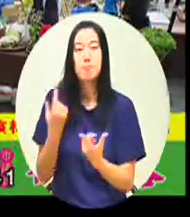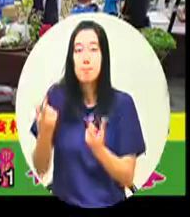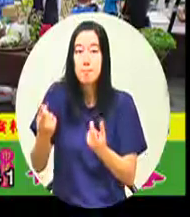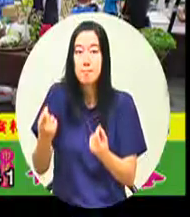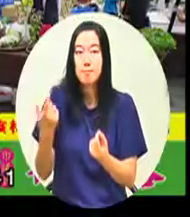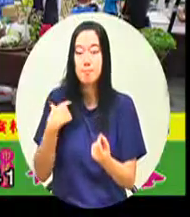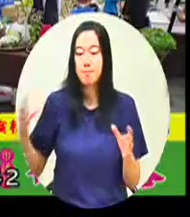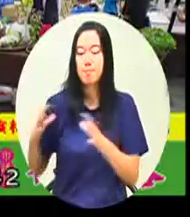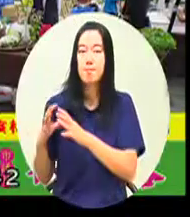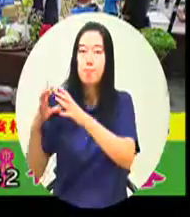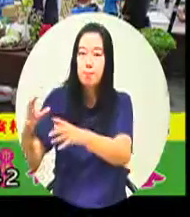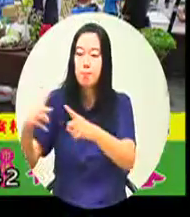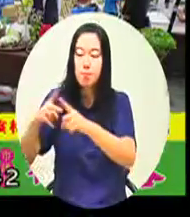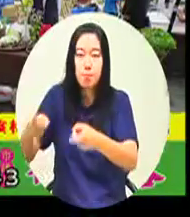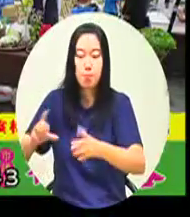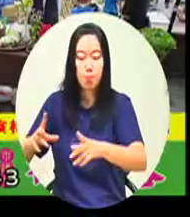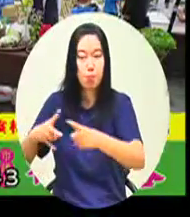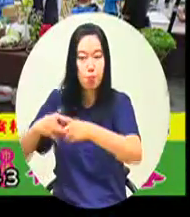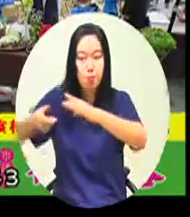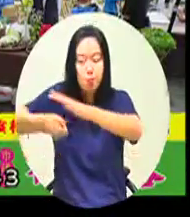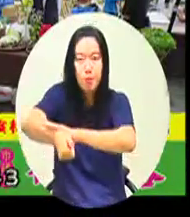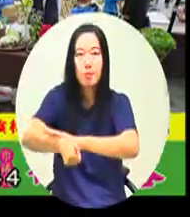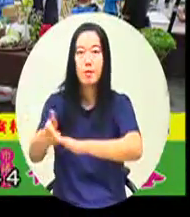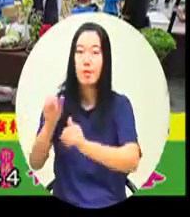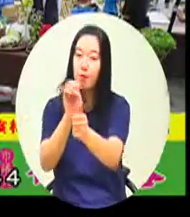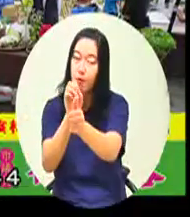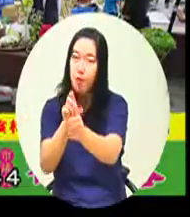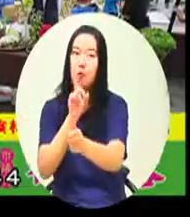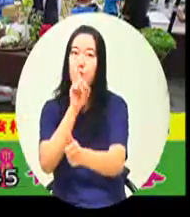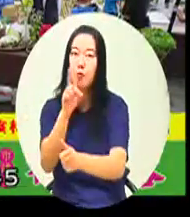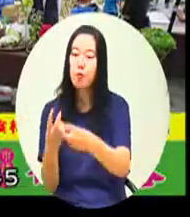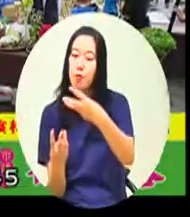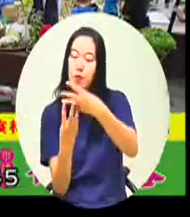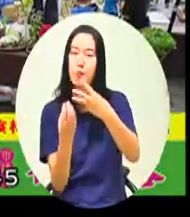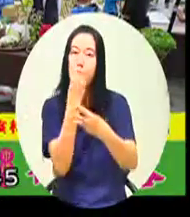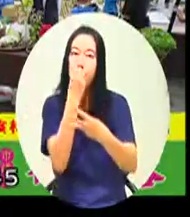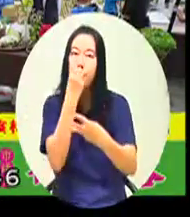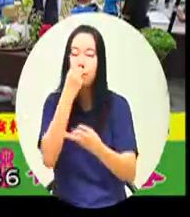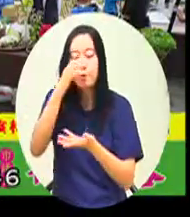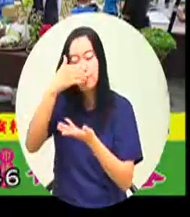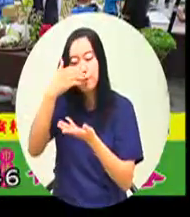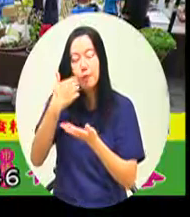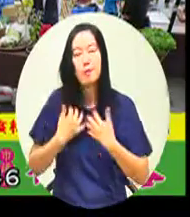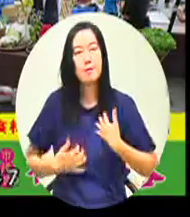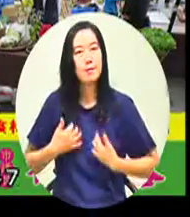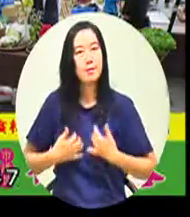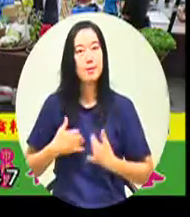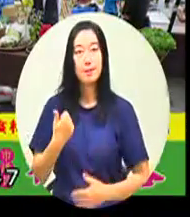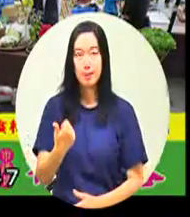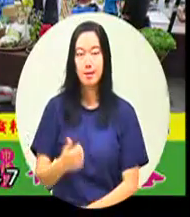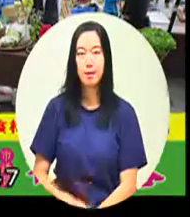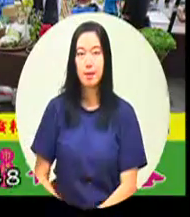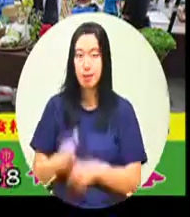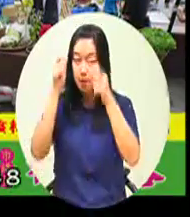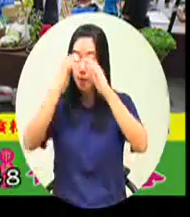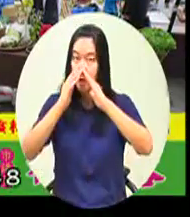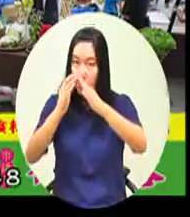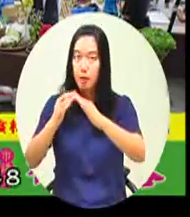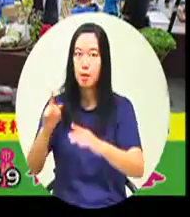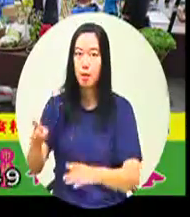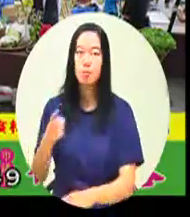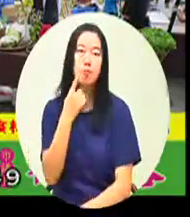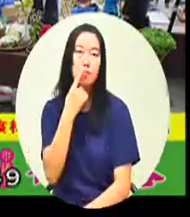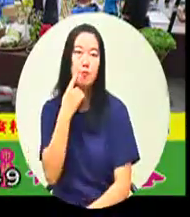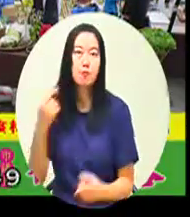到那个小港国小啊，嘛是吃啊营养午餐，吃个就欢喜哈。所以我们高雄市用味蕾